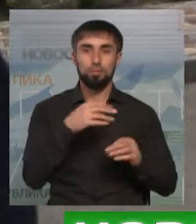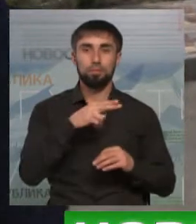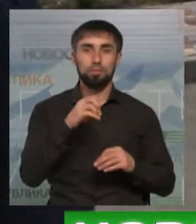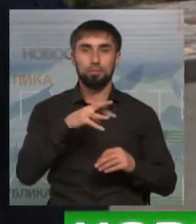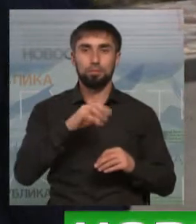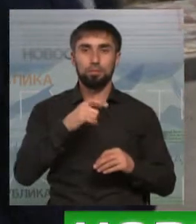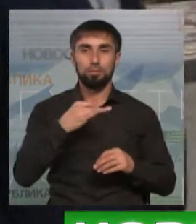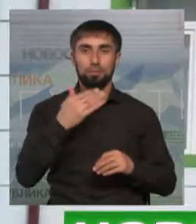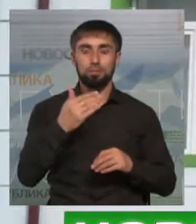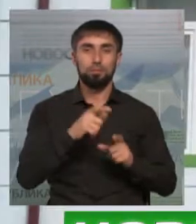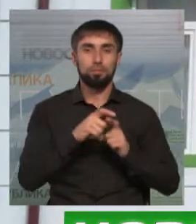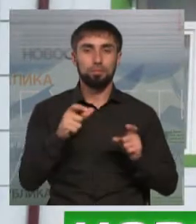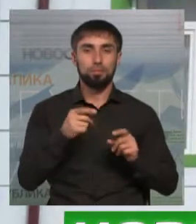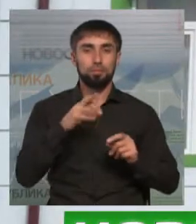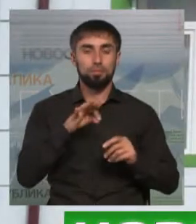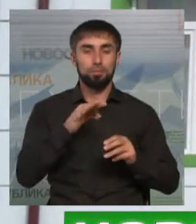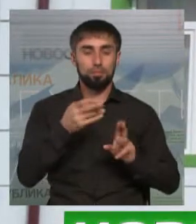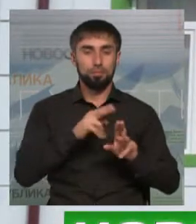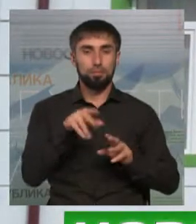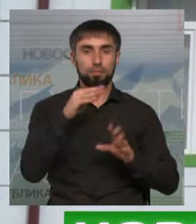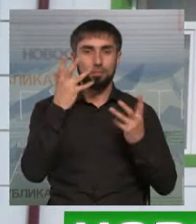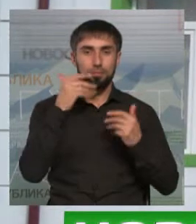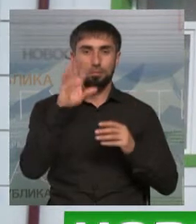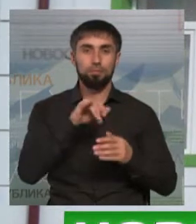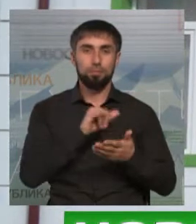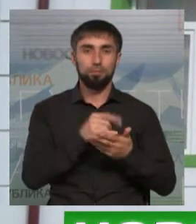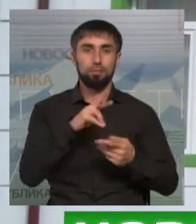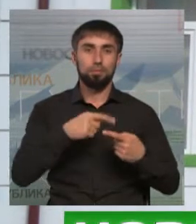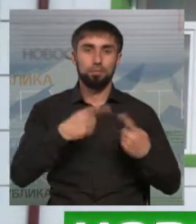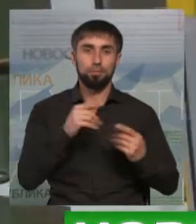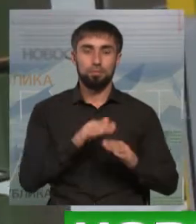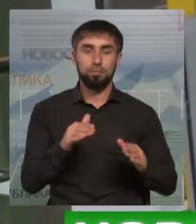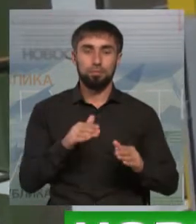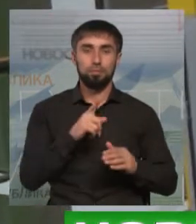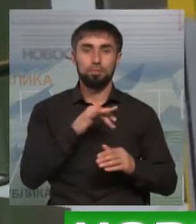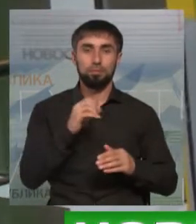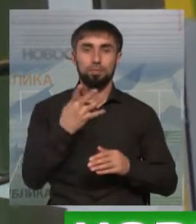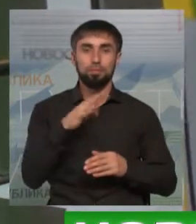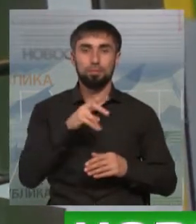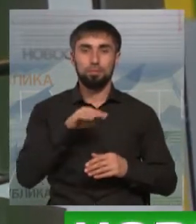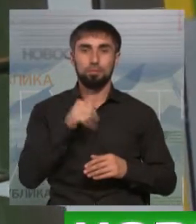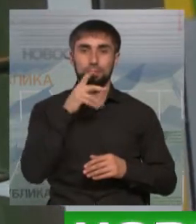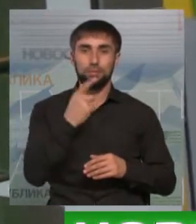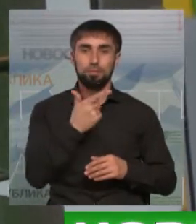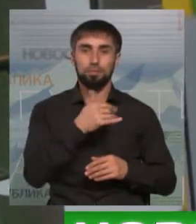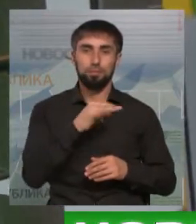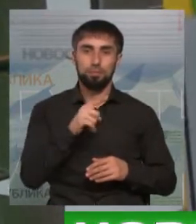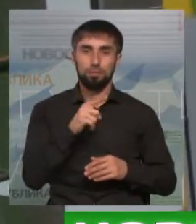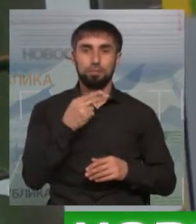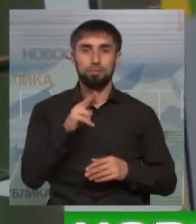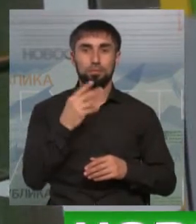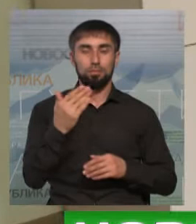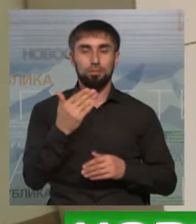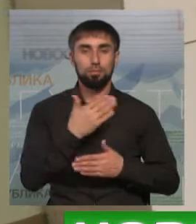дошкольном учреждении предусмотрели все, что нужно для комфорта и развития детей. В здании 4 лифта, один из которых грузовой, второй для людей